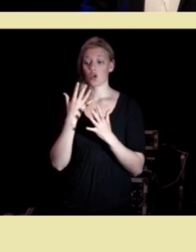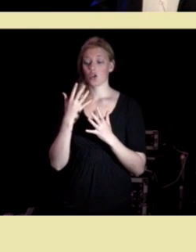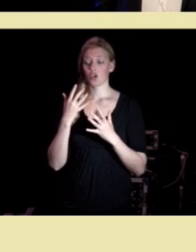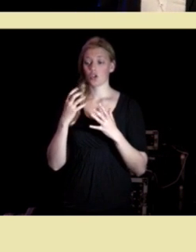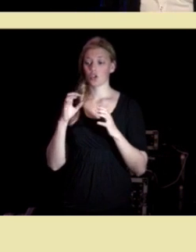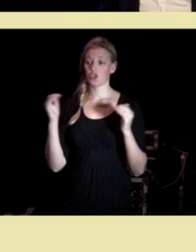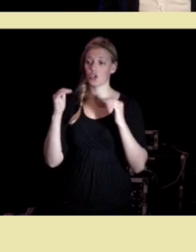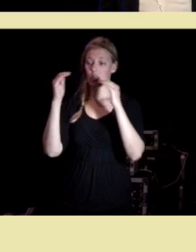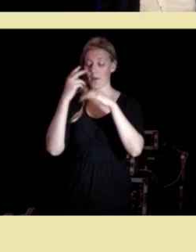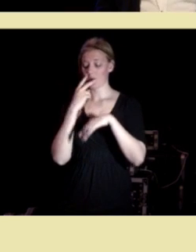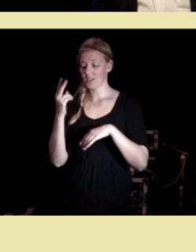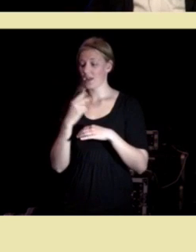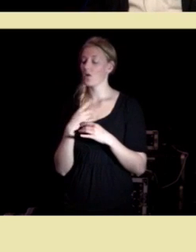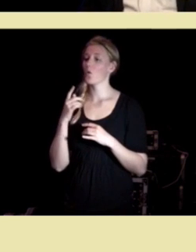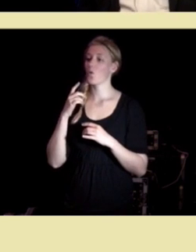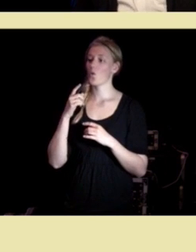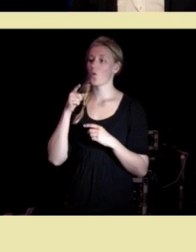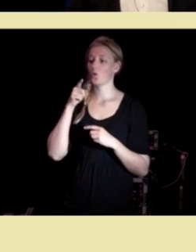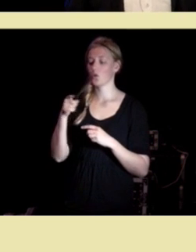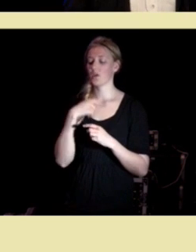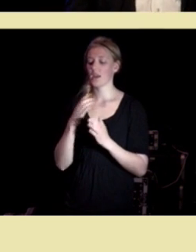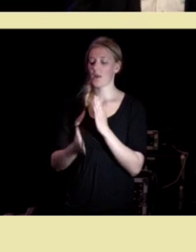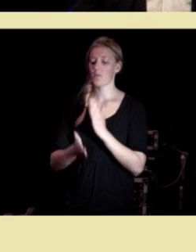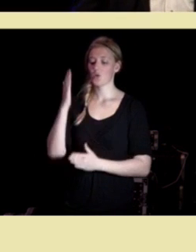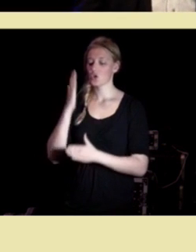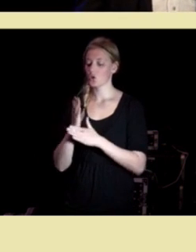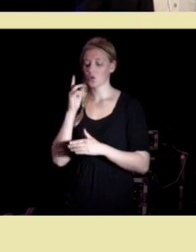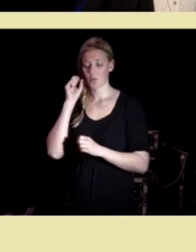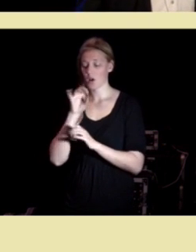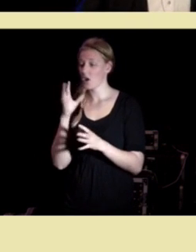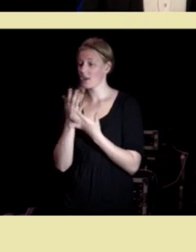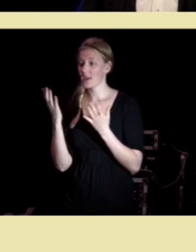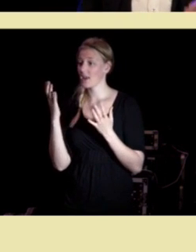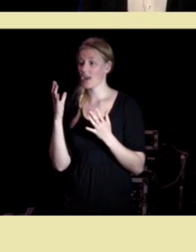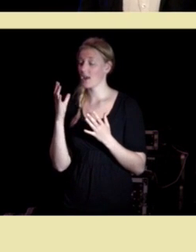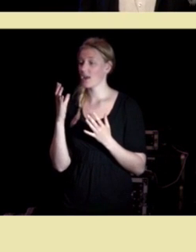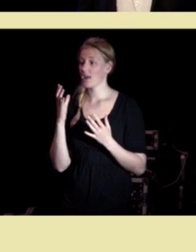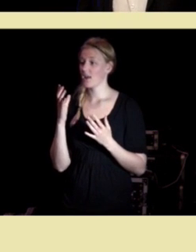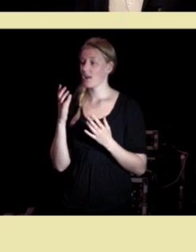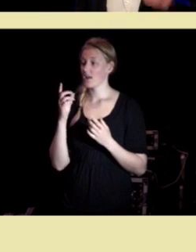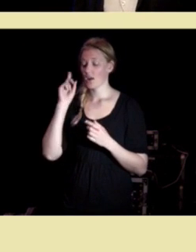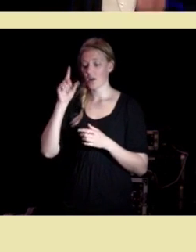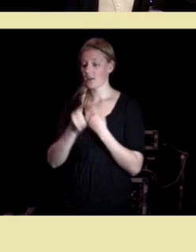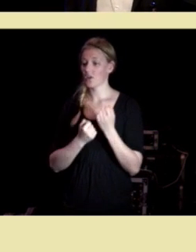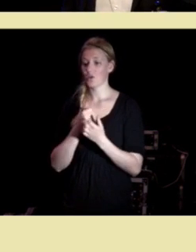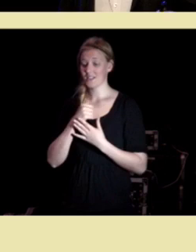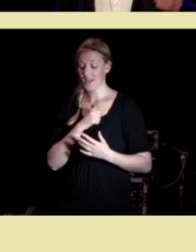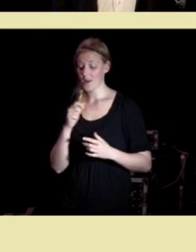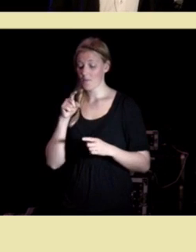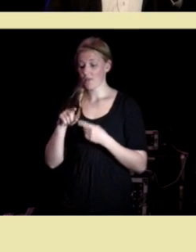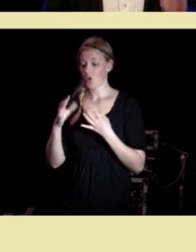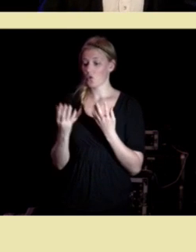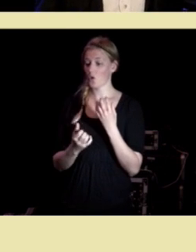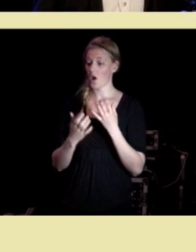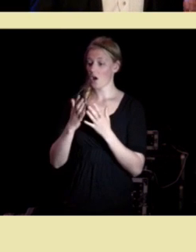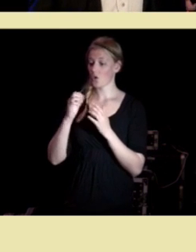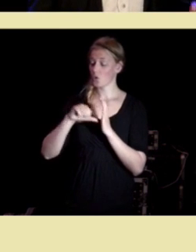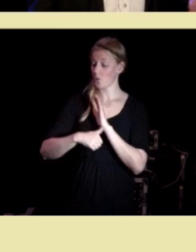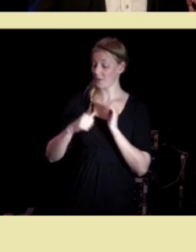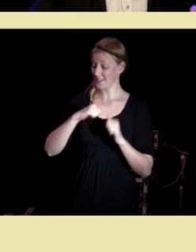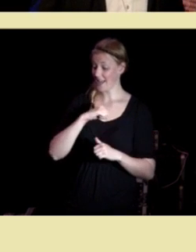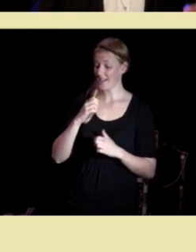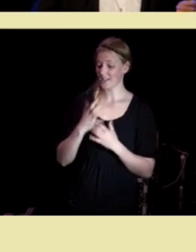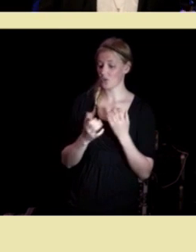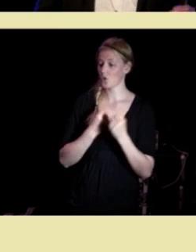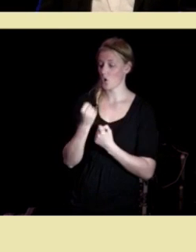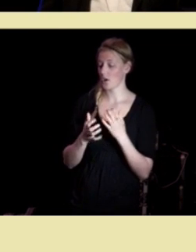denne lederen bistand, han trenger en beslutning som han ikke kan ta. Du skal begynne med det du selv har kontroll på, og det er veldig få